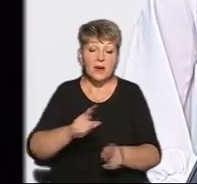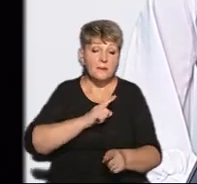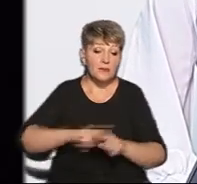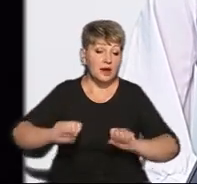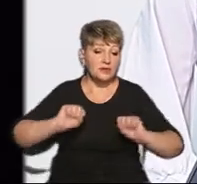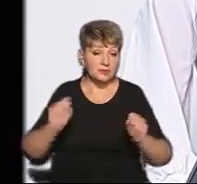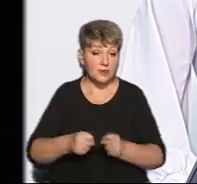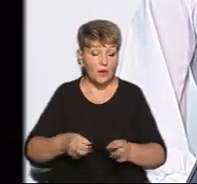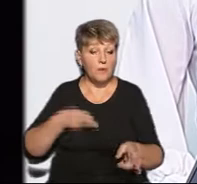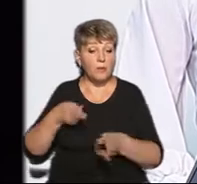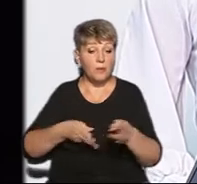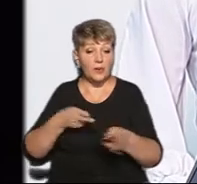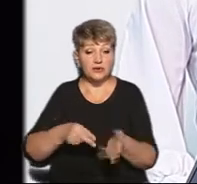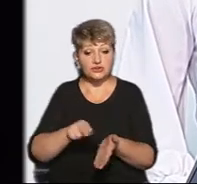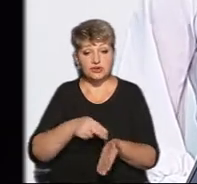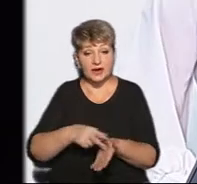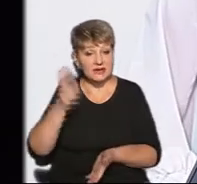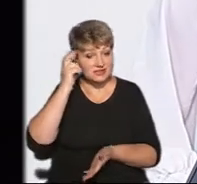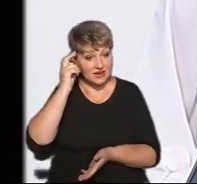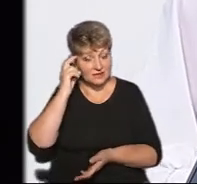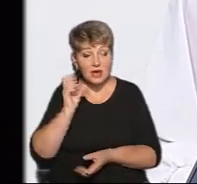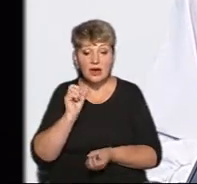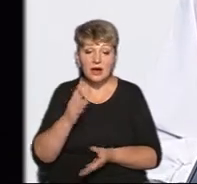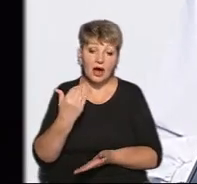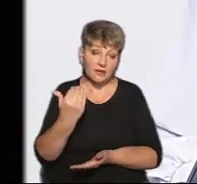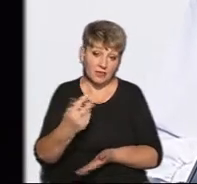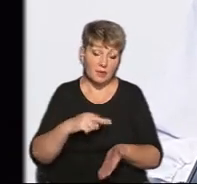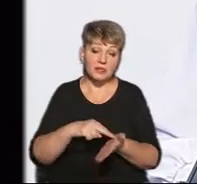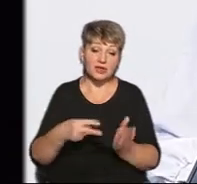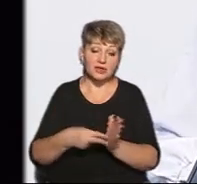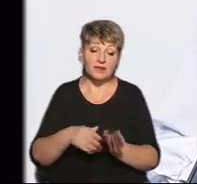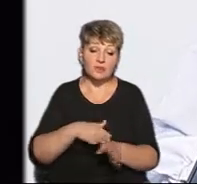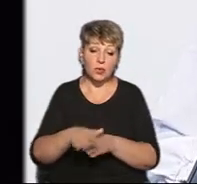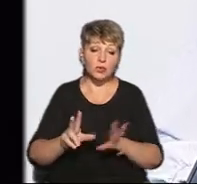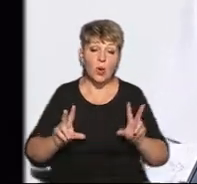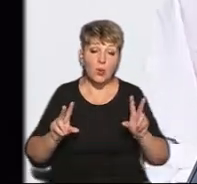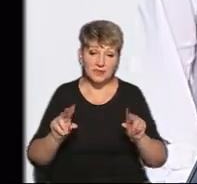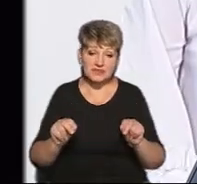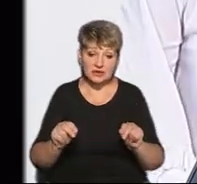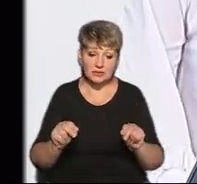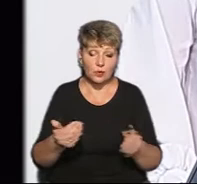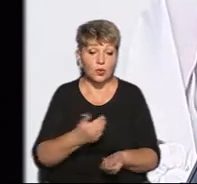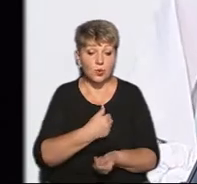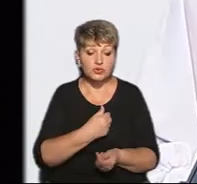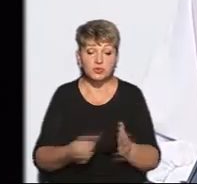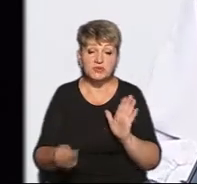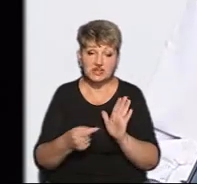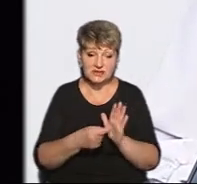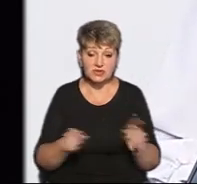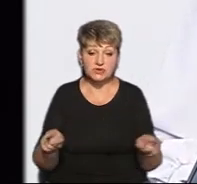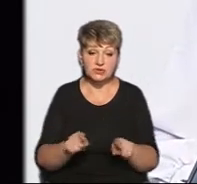«Інтерсіті Черкаси-Київ». Як плануєте виконувати обіцянку і за рахунок яких коштів? Хочу зазначити,